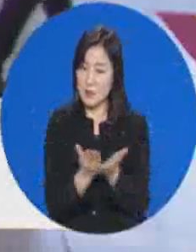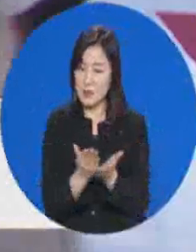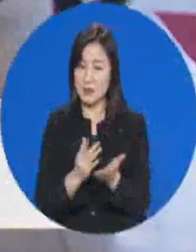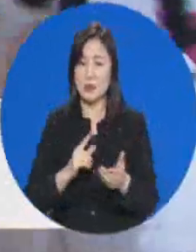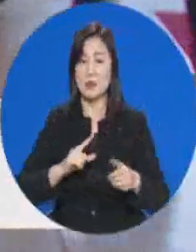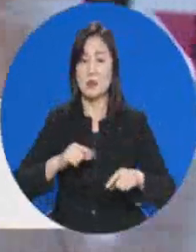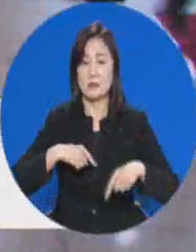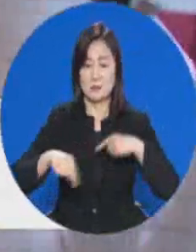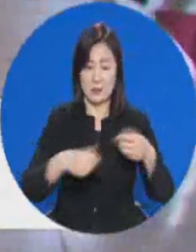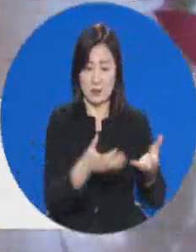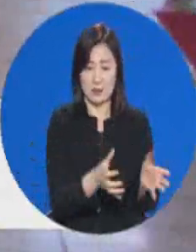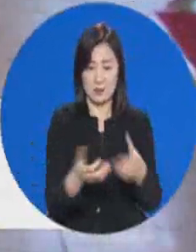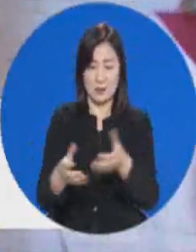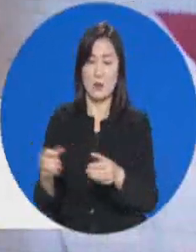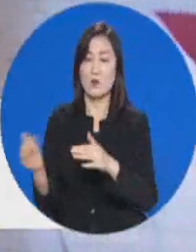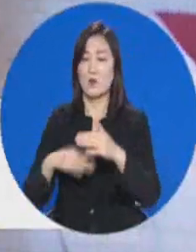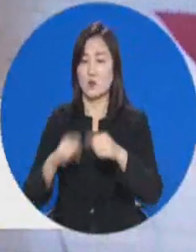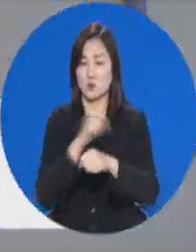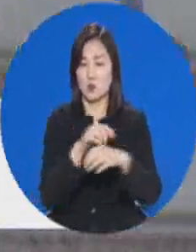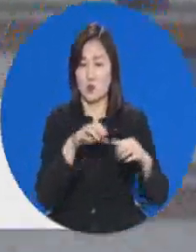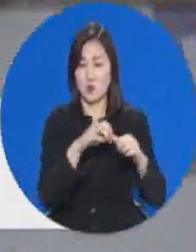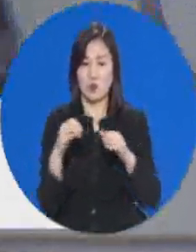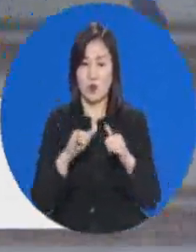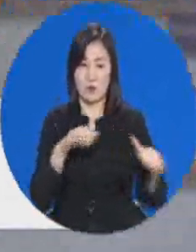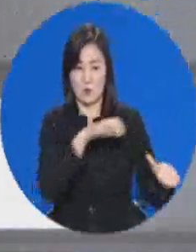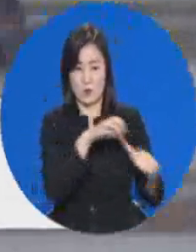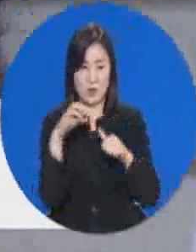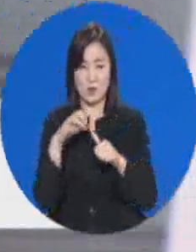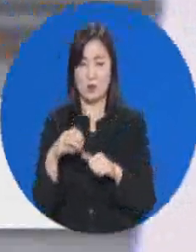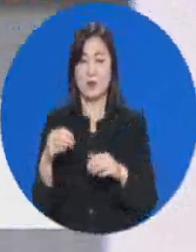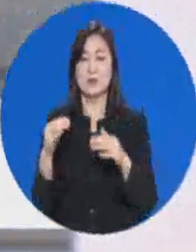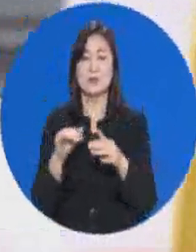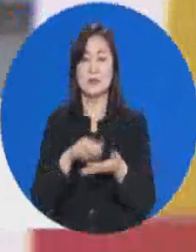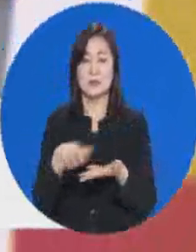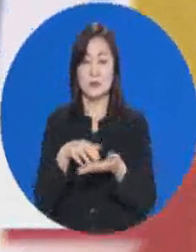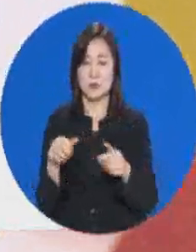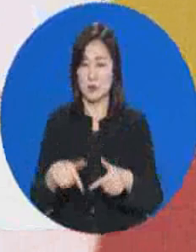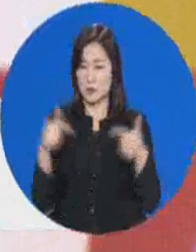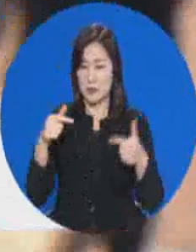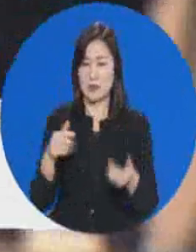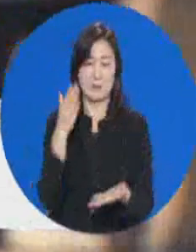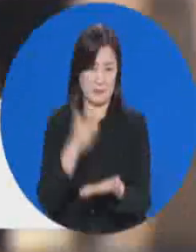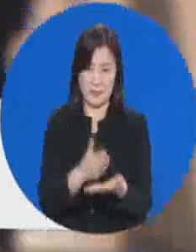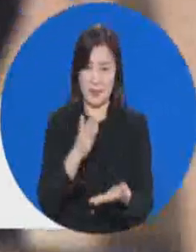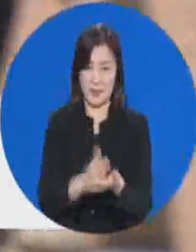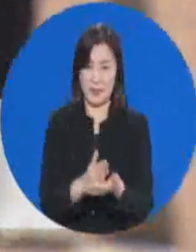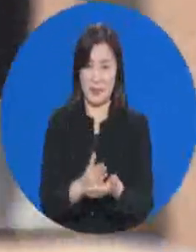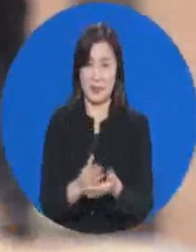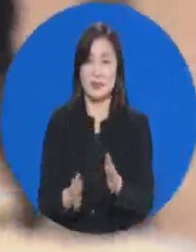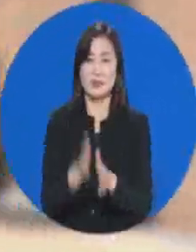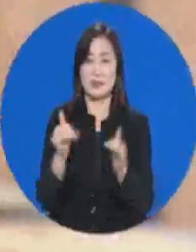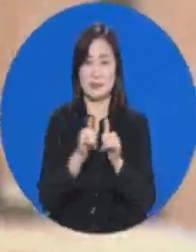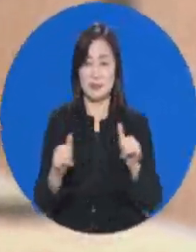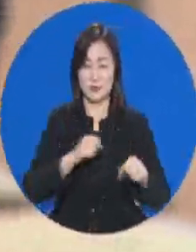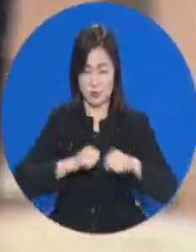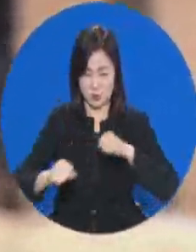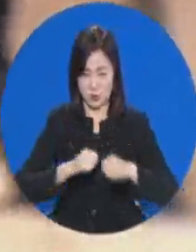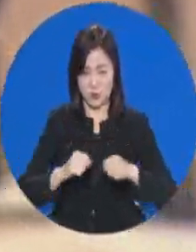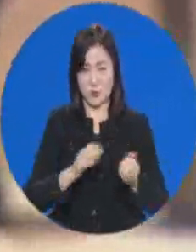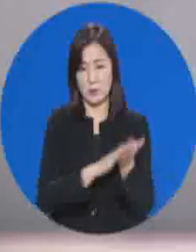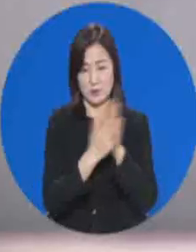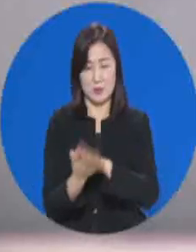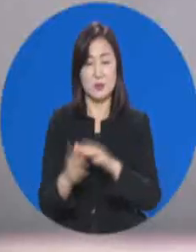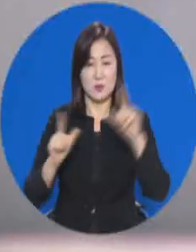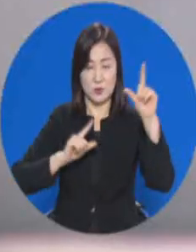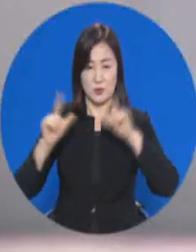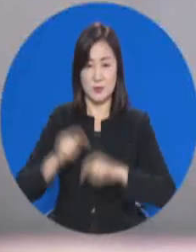동원한 인구 늘리기 정책을 폐지하고 범시민 전입운동에 초점을 맞추고 있습니다. 이런 가운데 지난해와 비교해 큰 폭으로